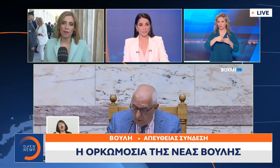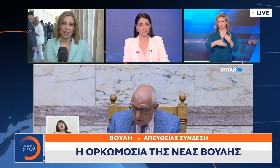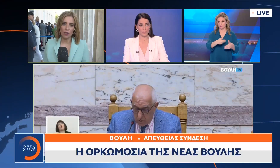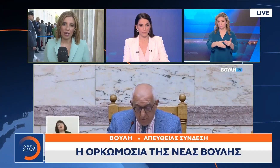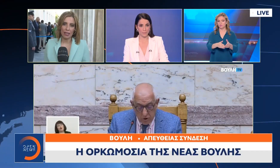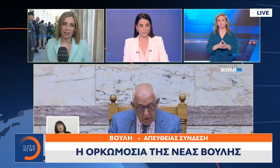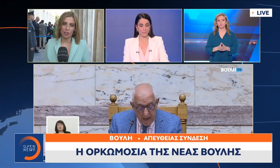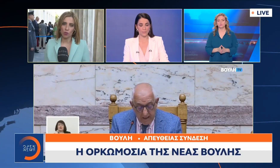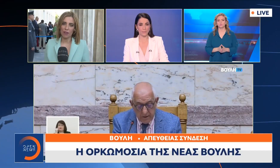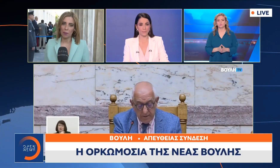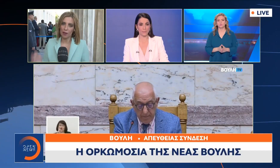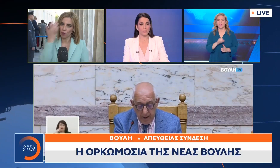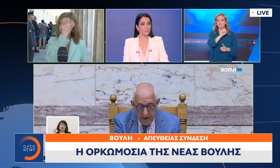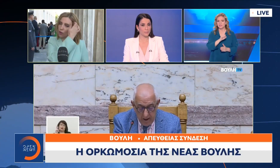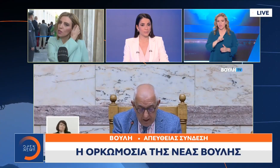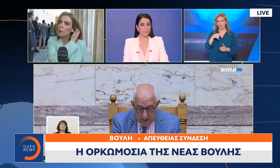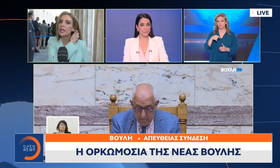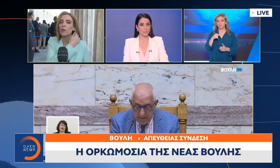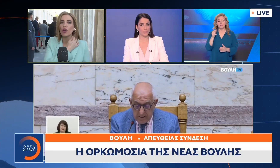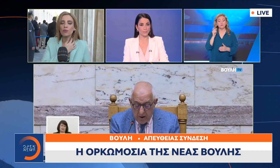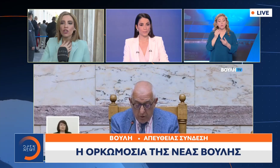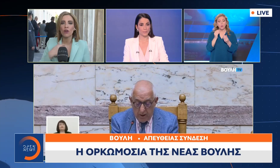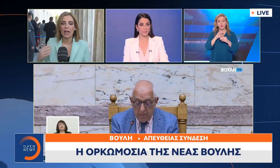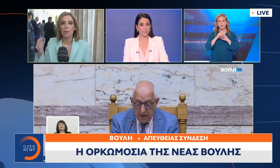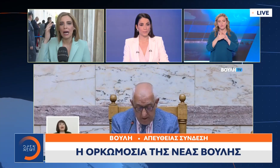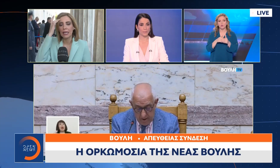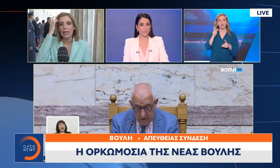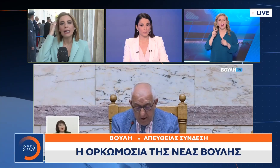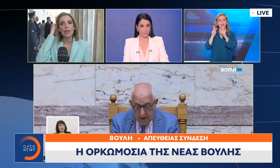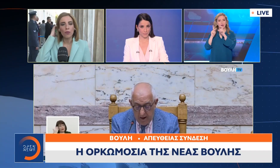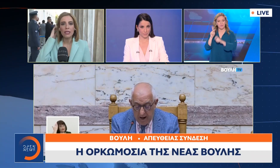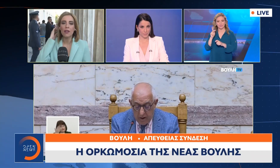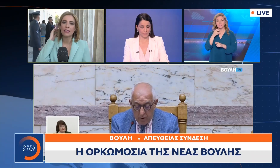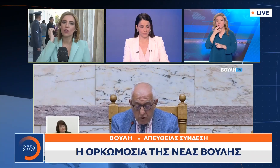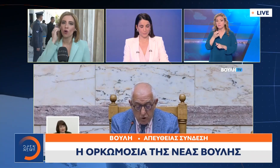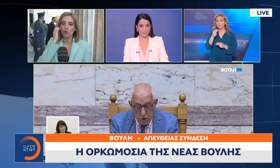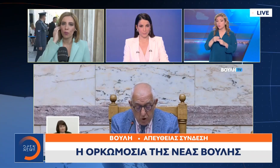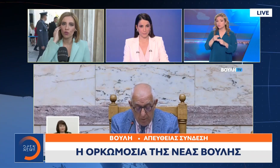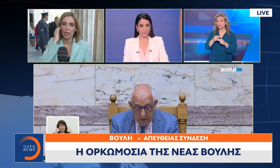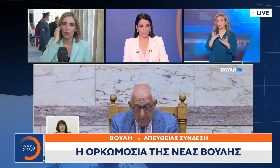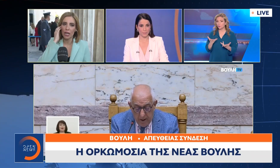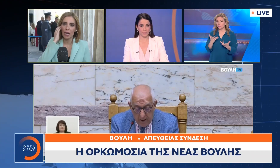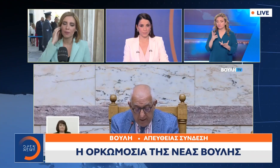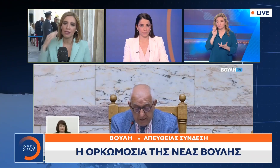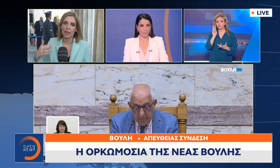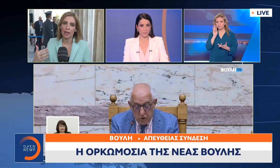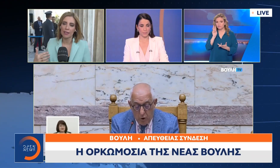Έχει ενδιαφέρον, καταρχάς να σου πω, Ευλαμπία, αυτό που ακούσαμε πριν από λίγο από τον κύριο Κακλαμπάνη και που είναι ενδεικτικό του πόσο